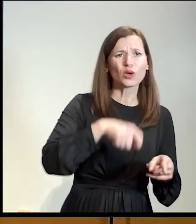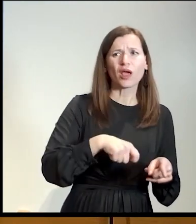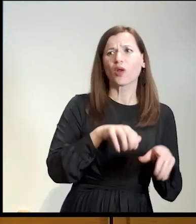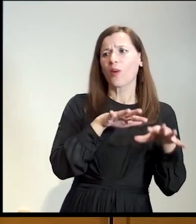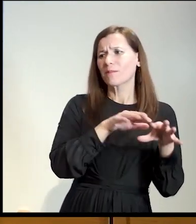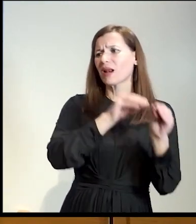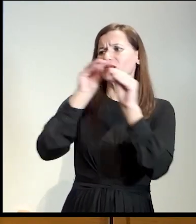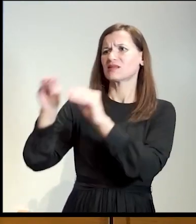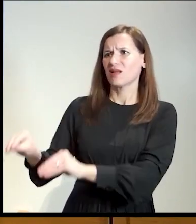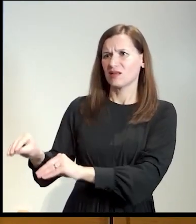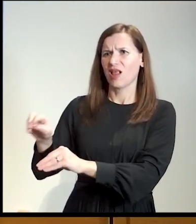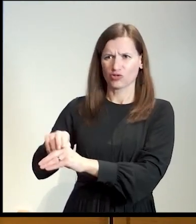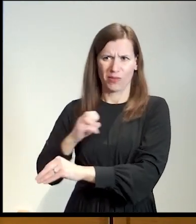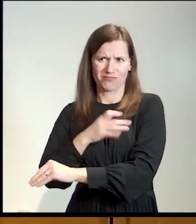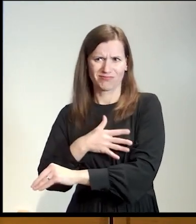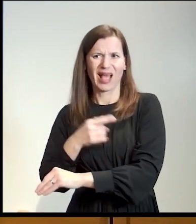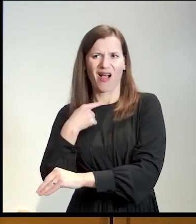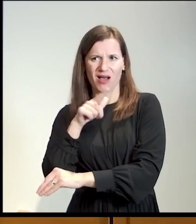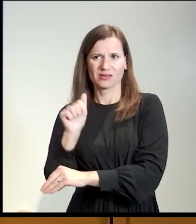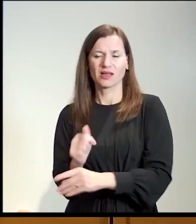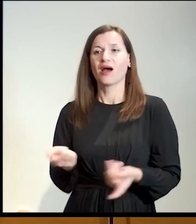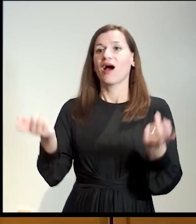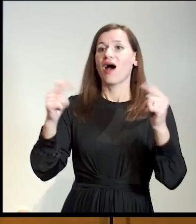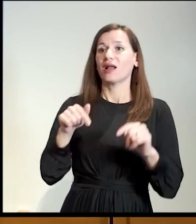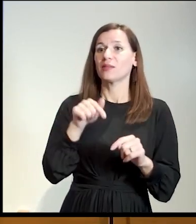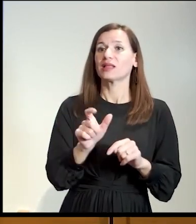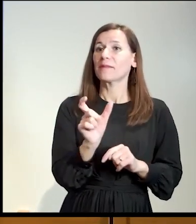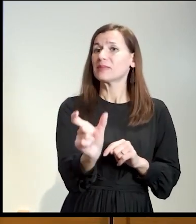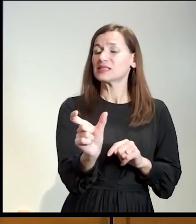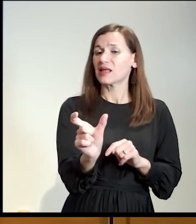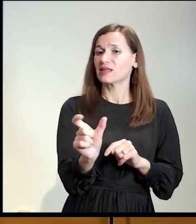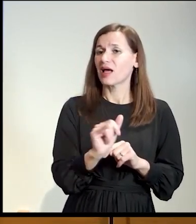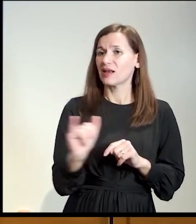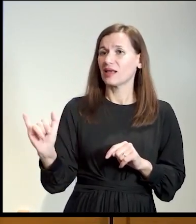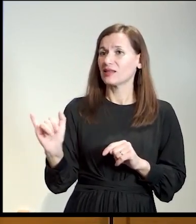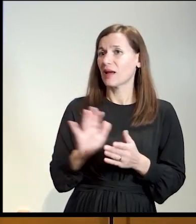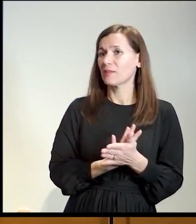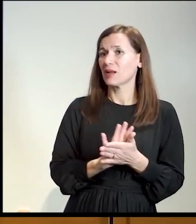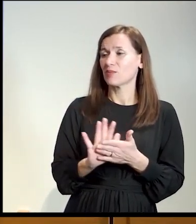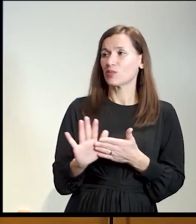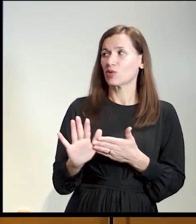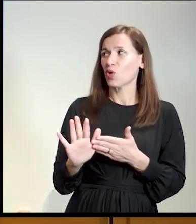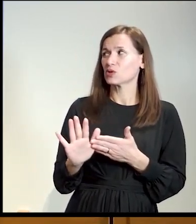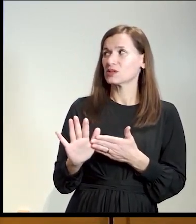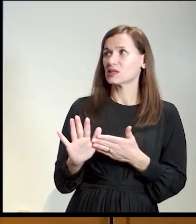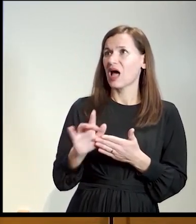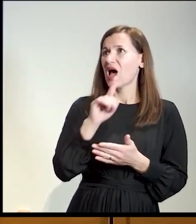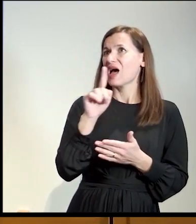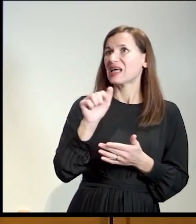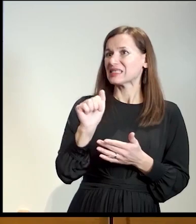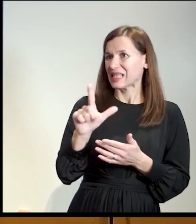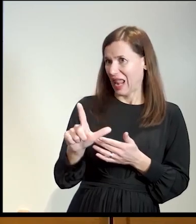Gazo? Ali pa je ta beseda leta preprosto zala? Zal, kot smo